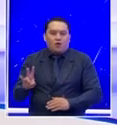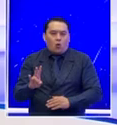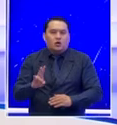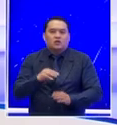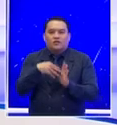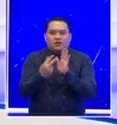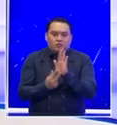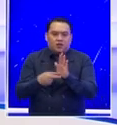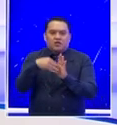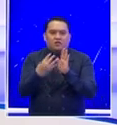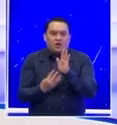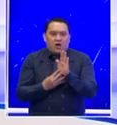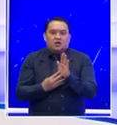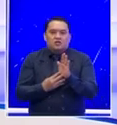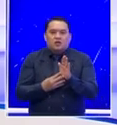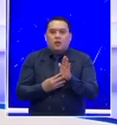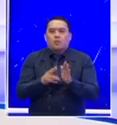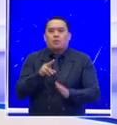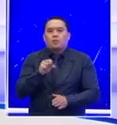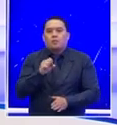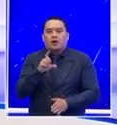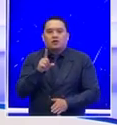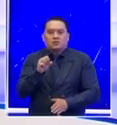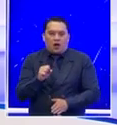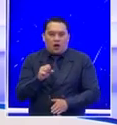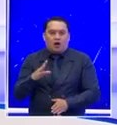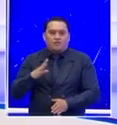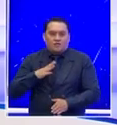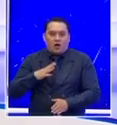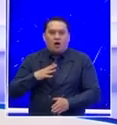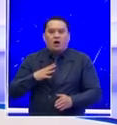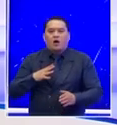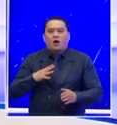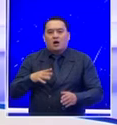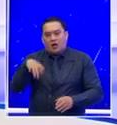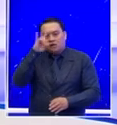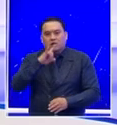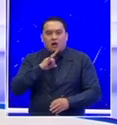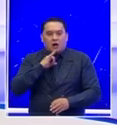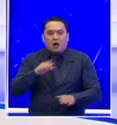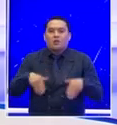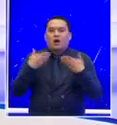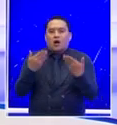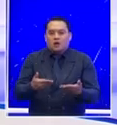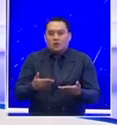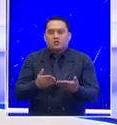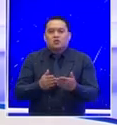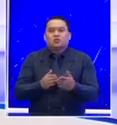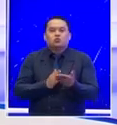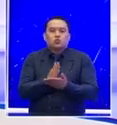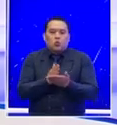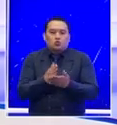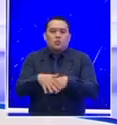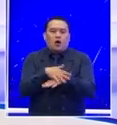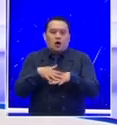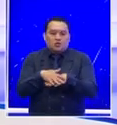19 апреля начнется Светлая Пасха. Александр, митрополит Астанайский и Казахстанский, обратился к православным